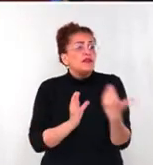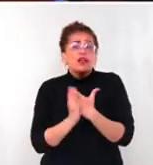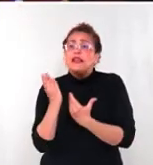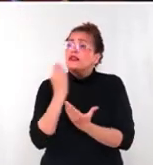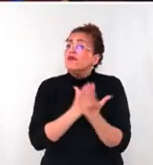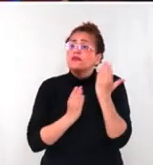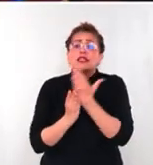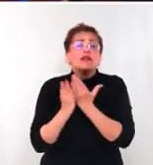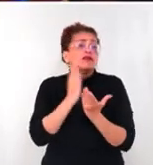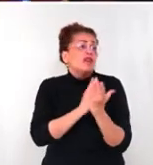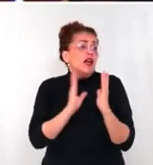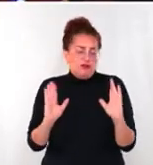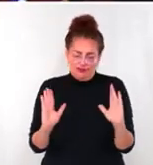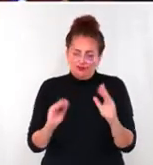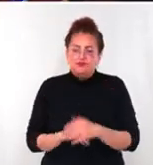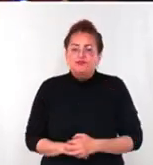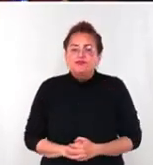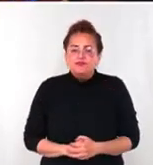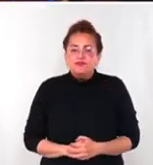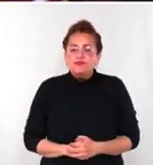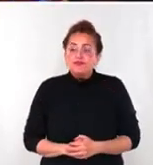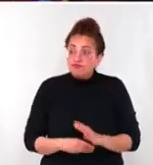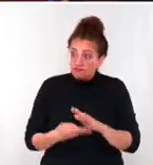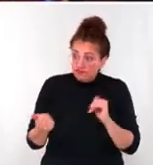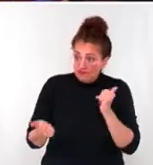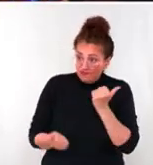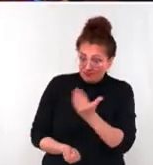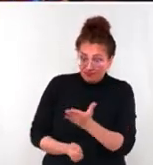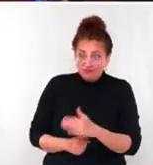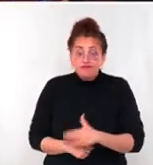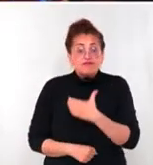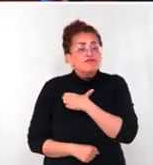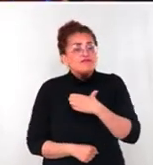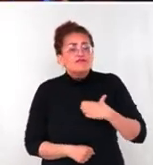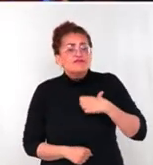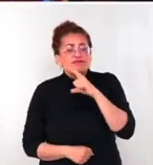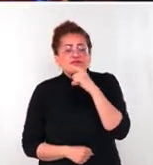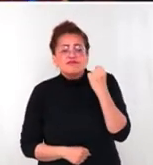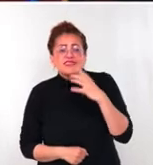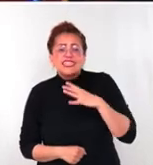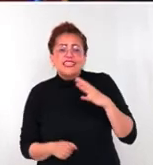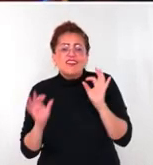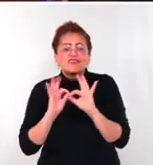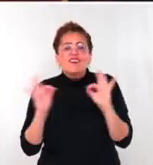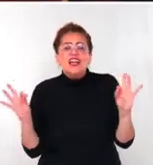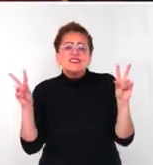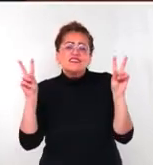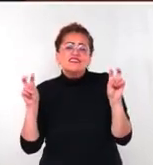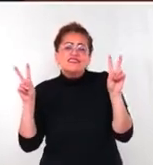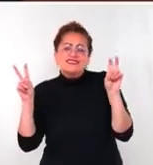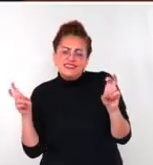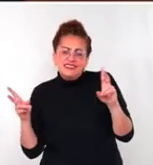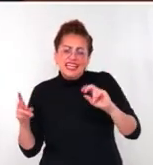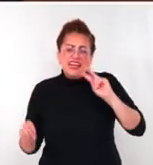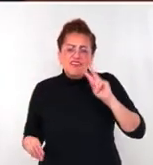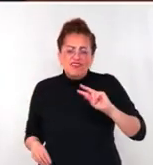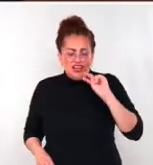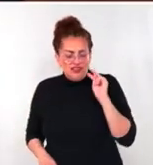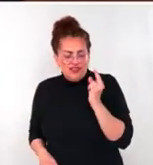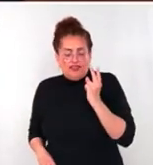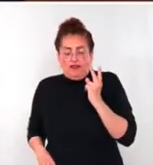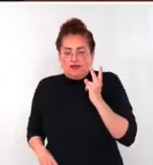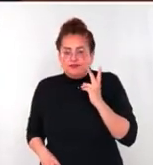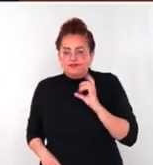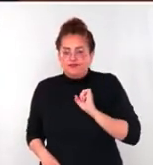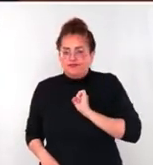Merci Monsieur le maire, mes chers collègues. Vous savez, Monsieur le maire, l'adage dit « quand je me regarde, je me désole et quand je me compare, je